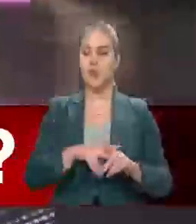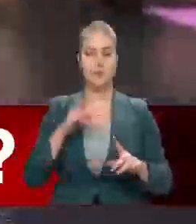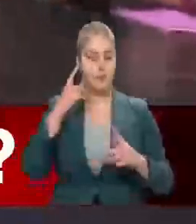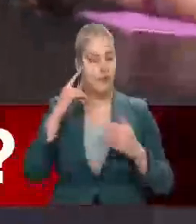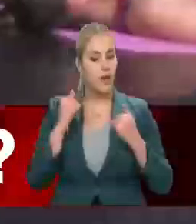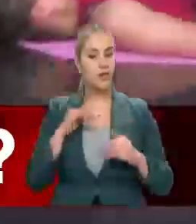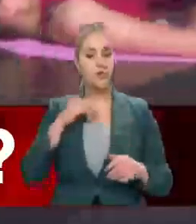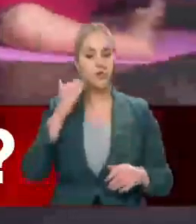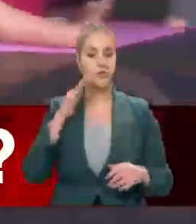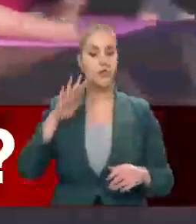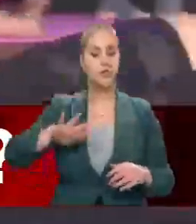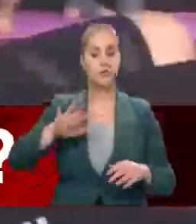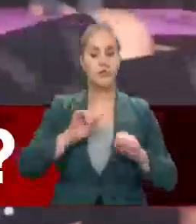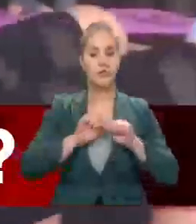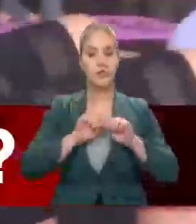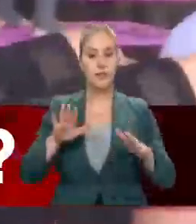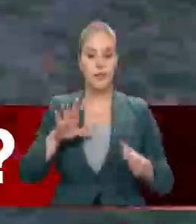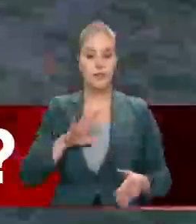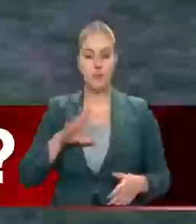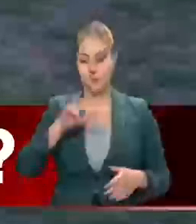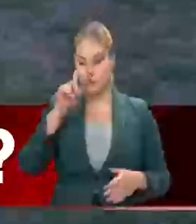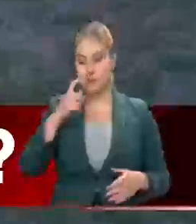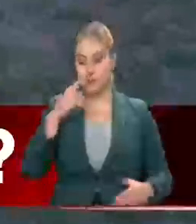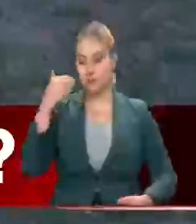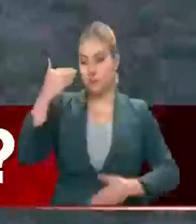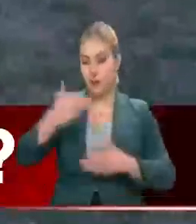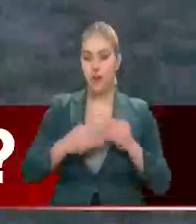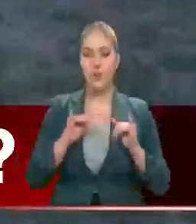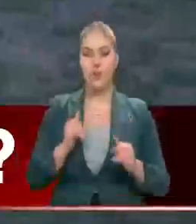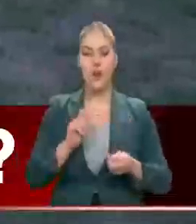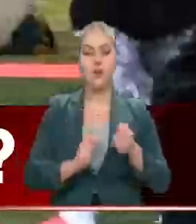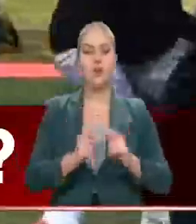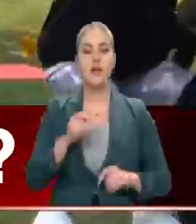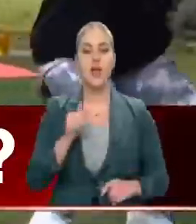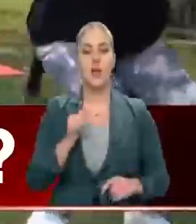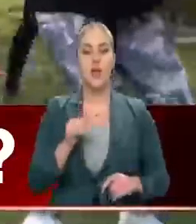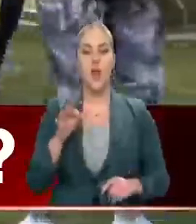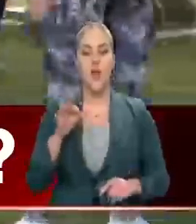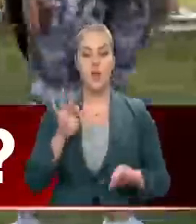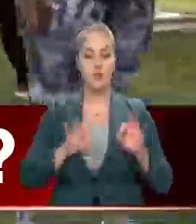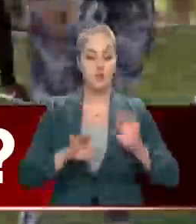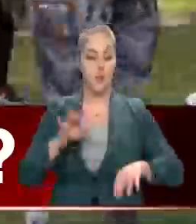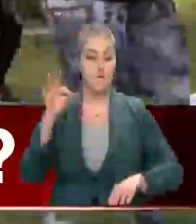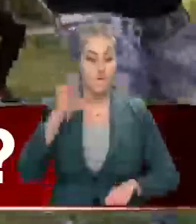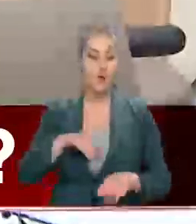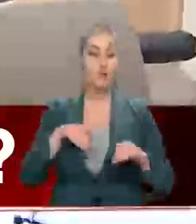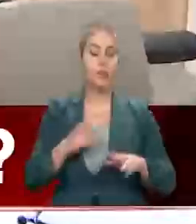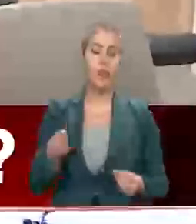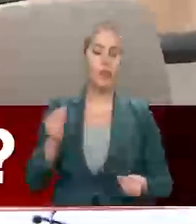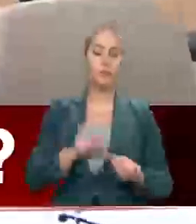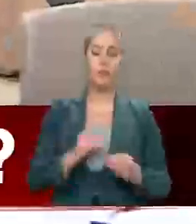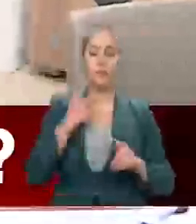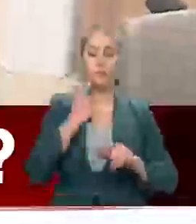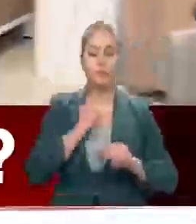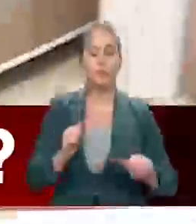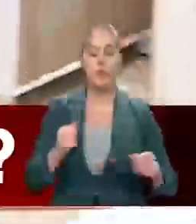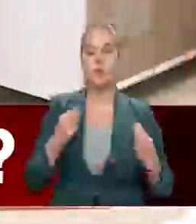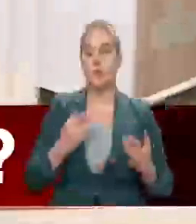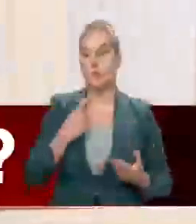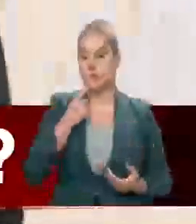kalori yurt dışında yayımlandı Bu araştırma yüzyıllardan biri kullanılan kalori ölçümü faydadan çok zarar sağlıyordu bir kardiyoloji